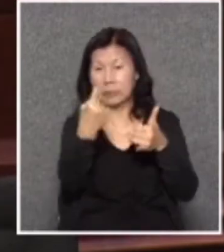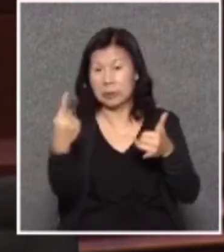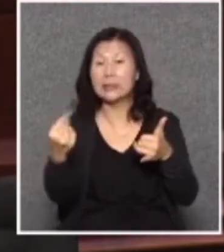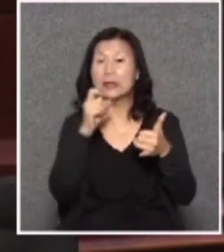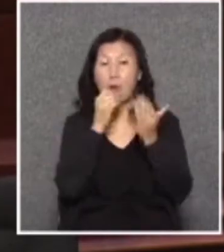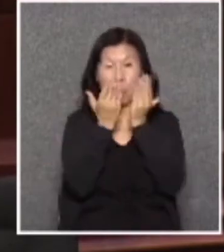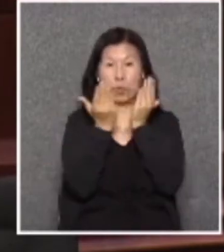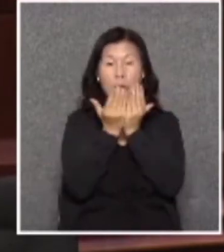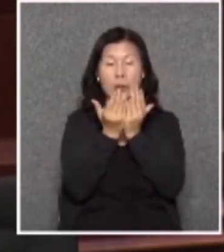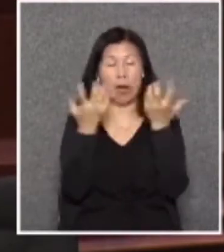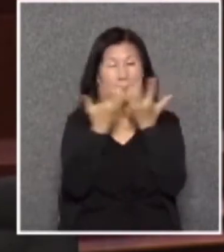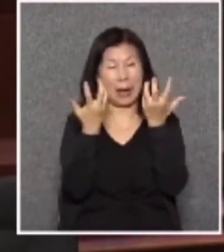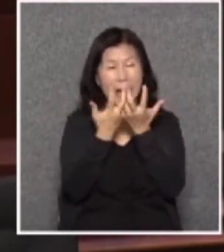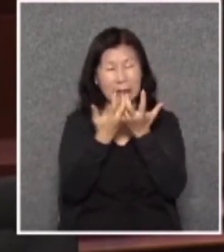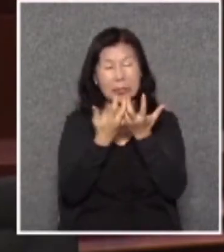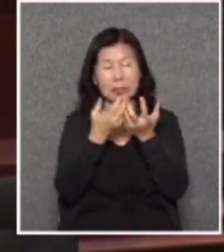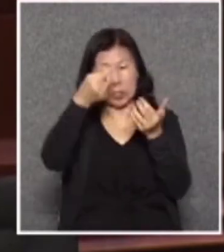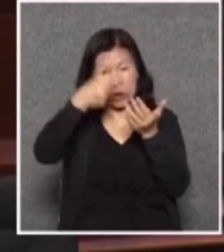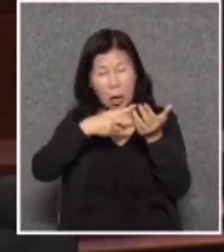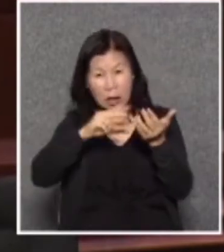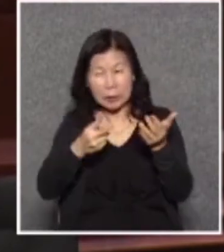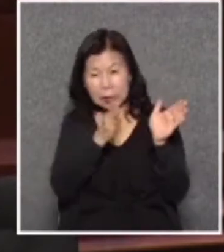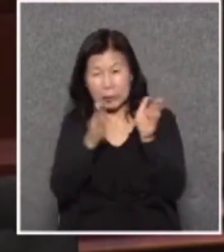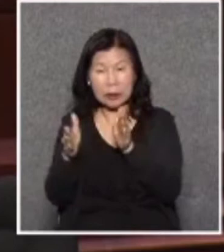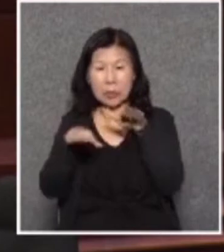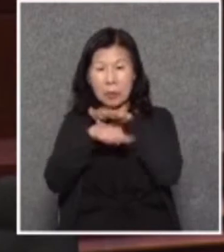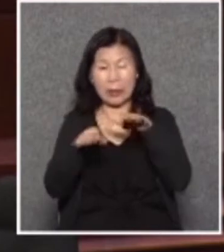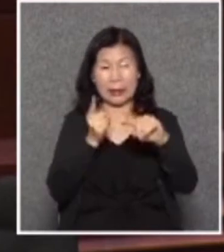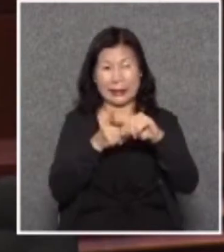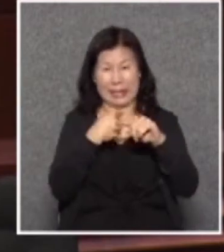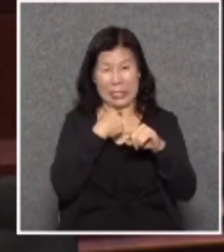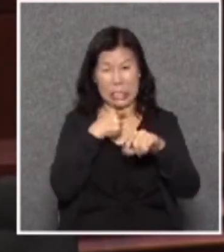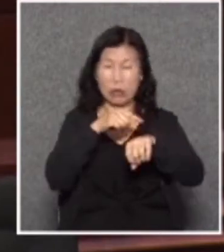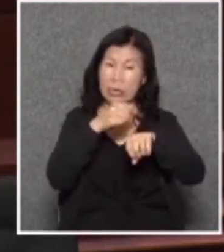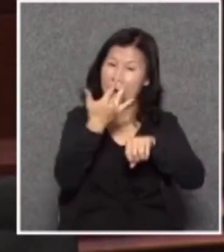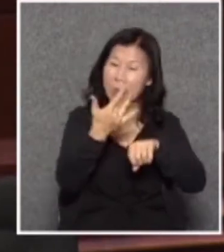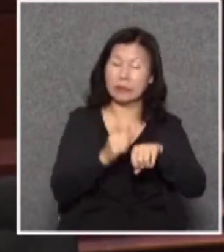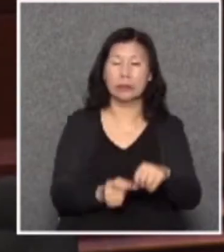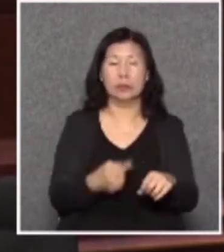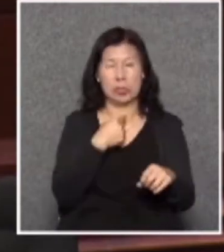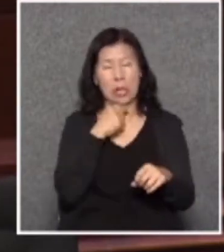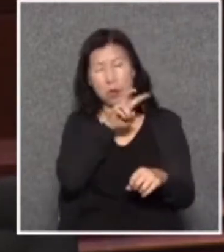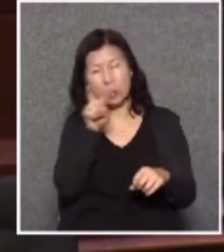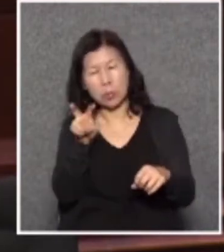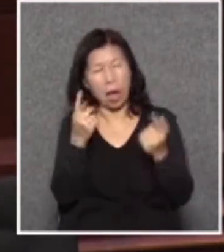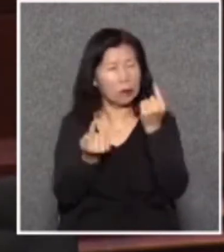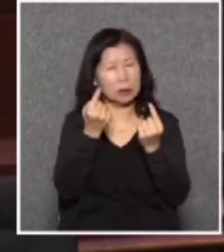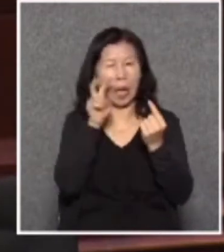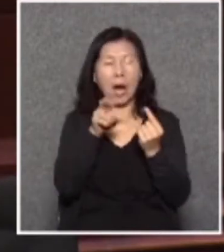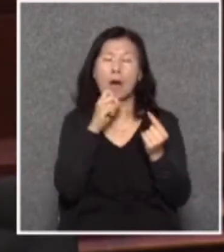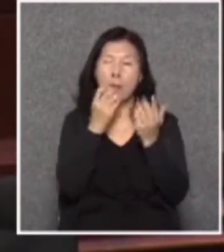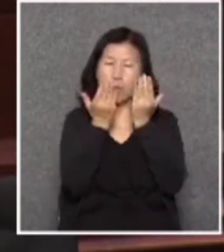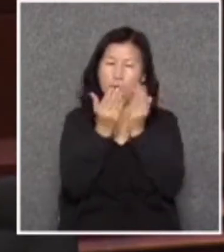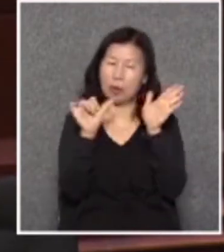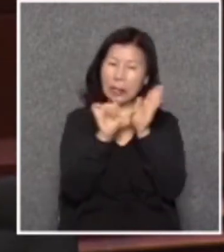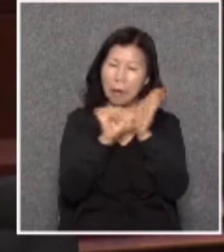和評估指引的修訂過程和一般所需的時間，都是要視乎科目的特性和需